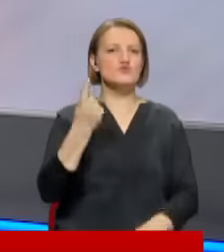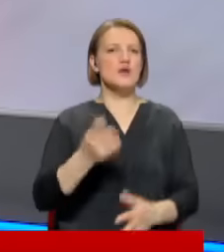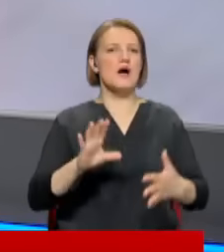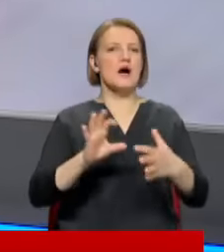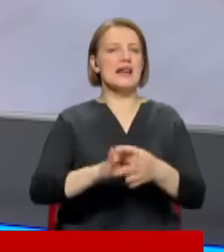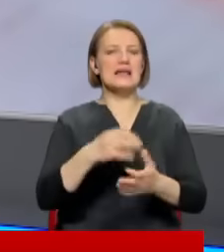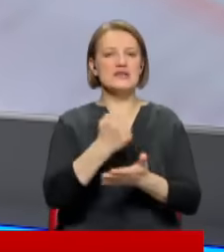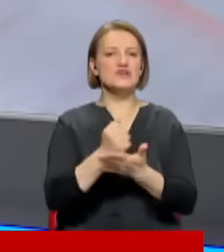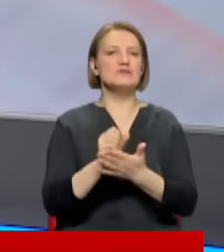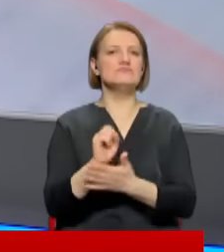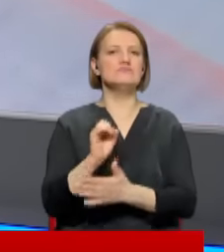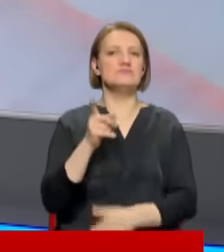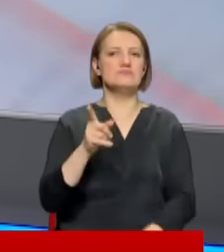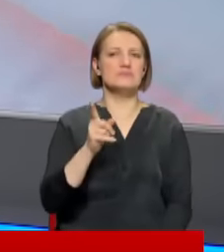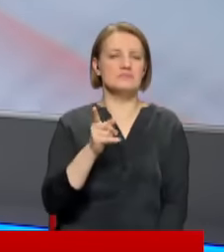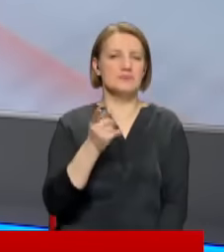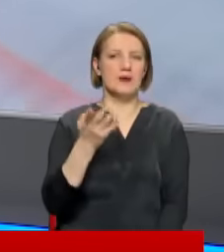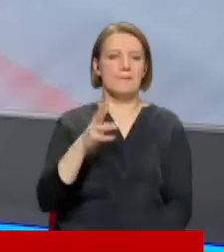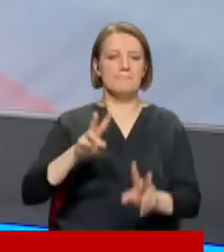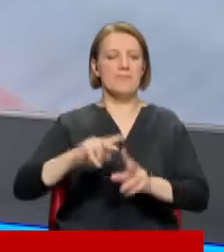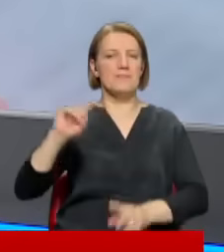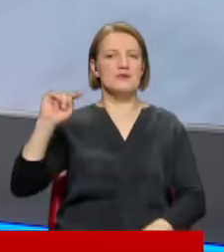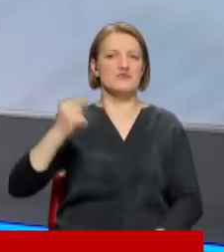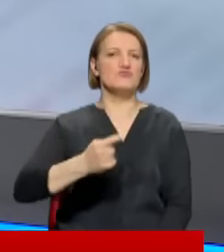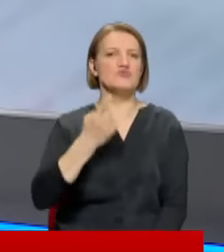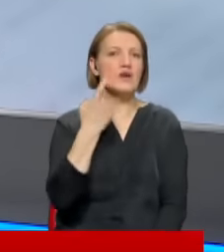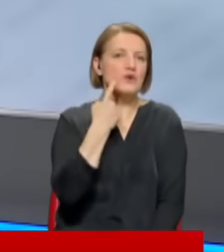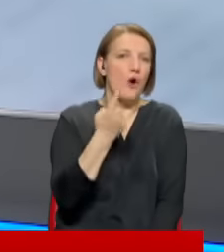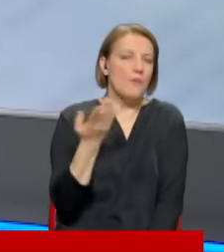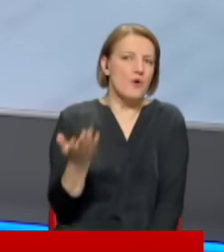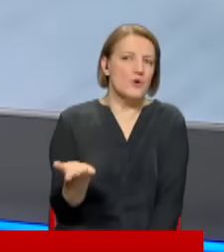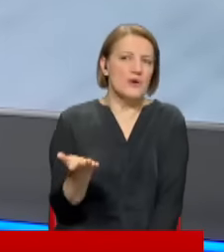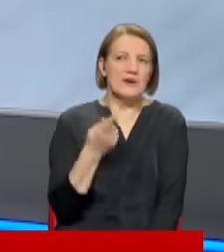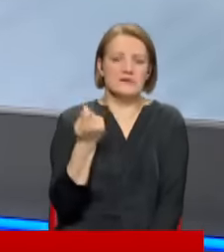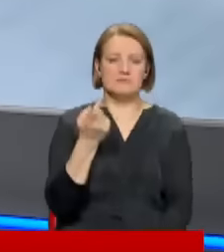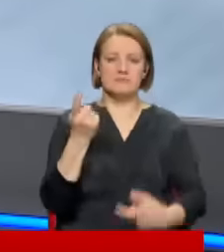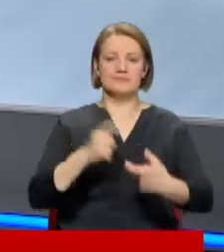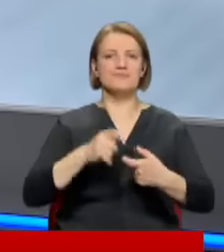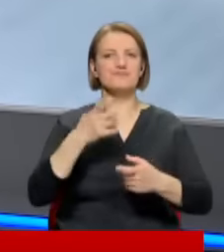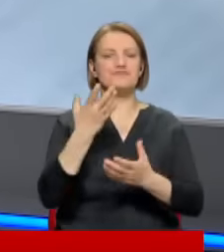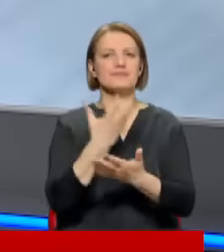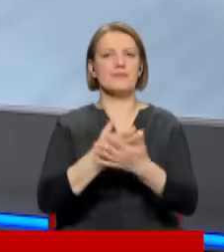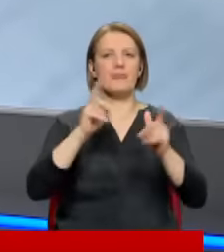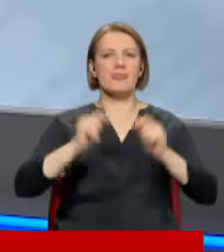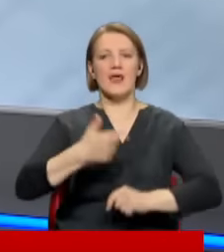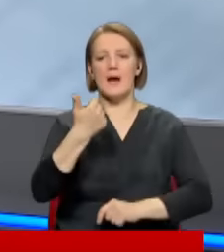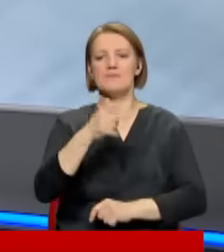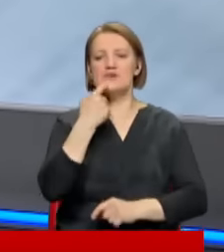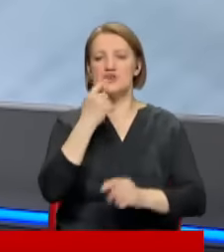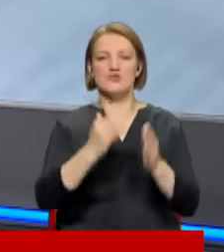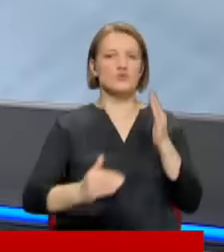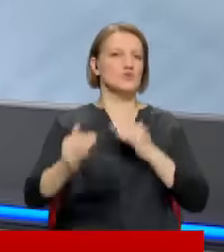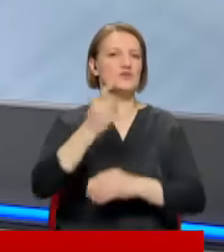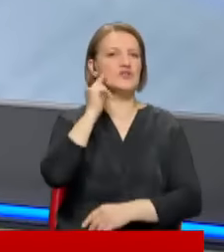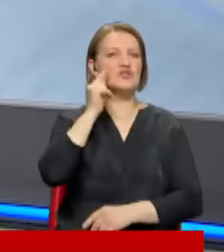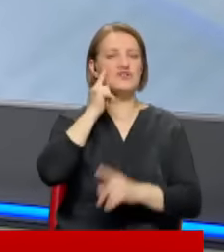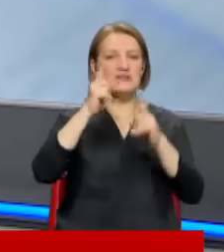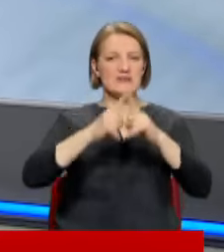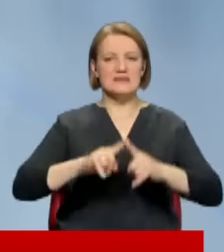dair yeşil ışık yakıldığının da Mehmet Şimşek'ten maalesef görmüyoruz. İşkur'a kayıt yaptıran 60 yaş üstü kişi sayısı